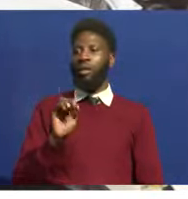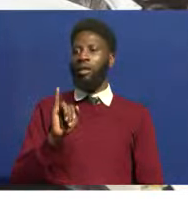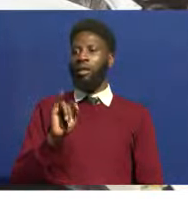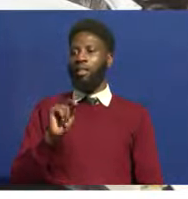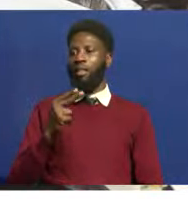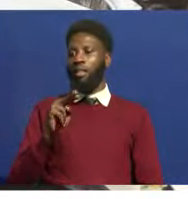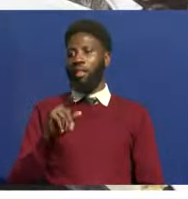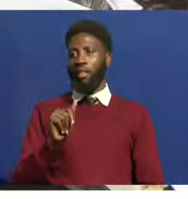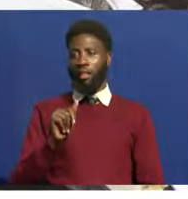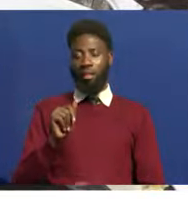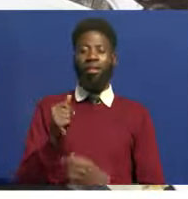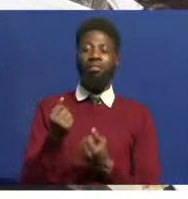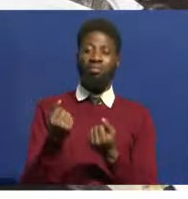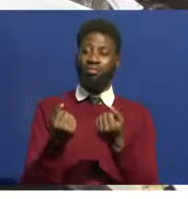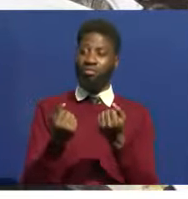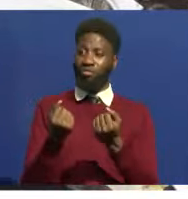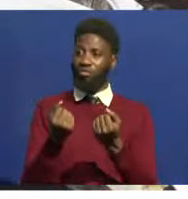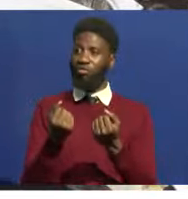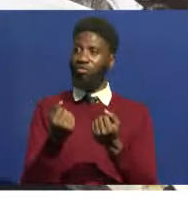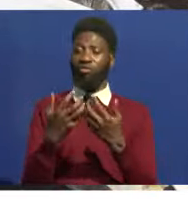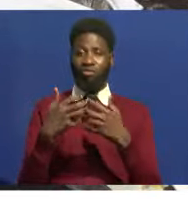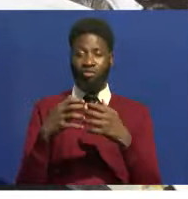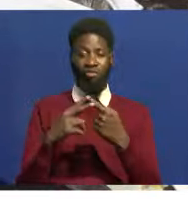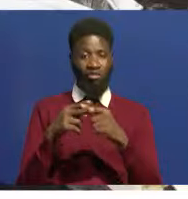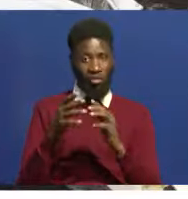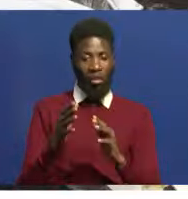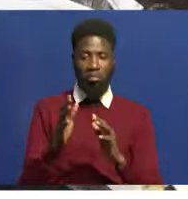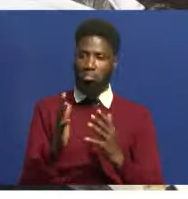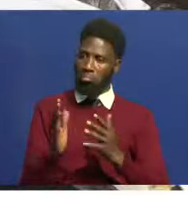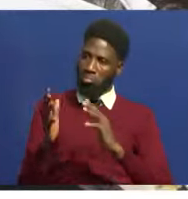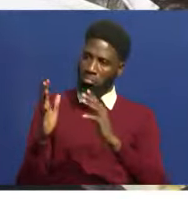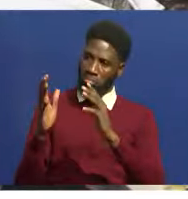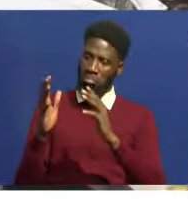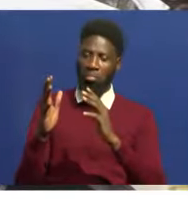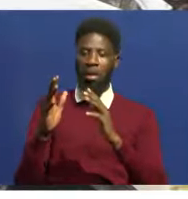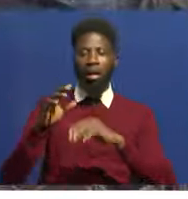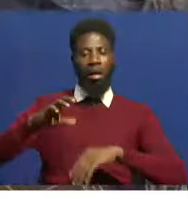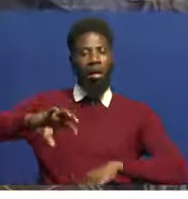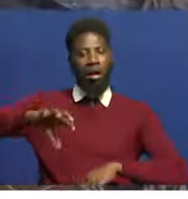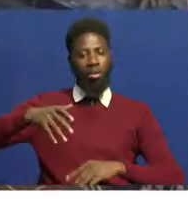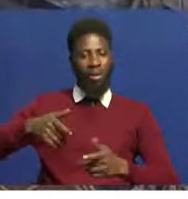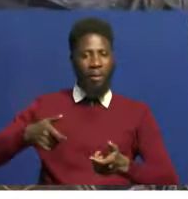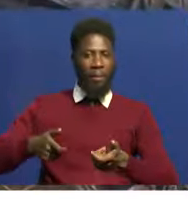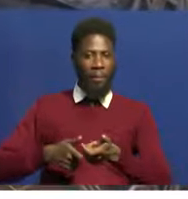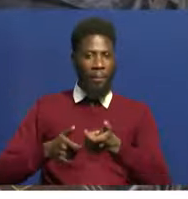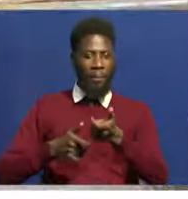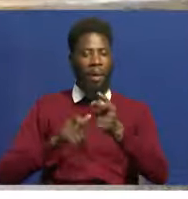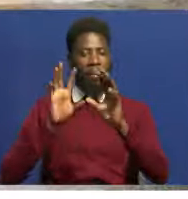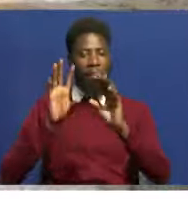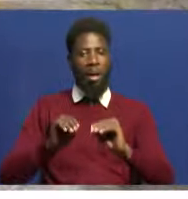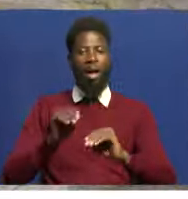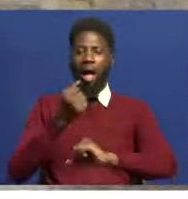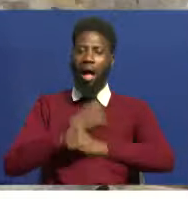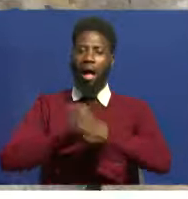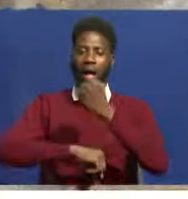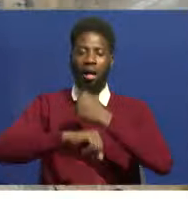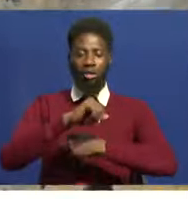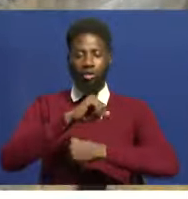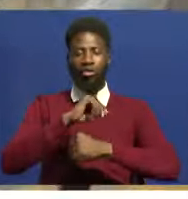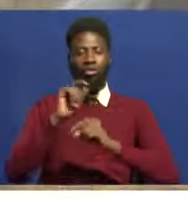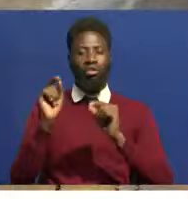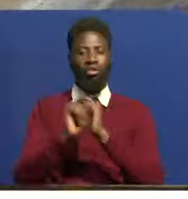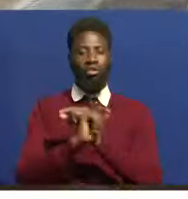HiLo Hata hivyo alipongeza idara ya wazim Moto ya kaunti Hiyo kwa kuchukua hatua Za haraka kufika mahali hapo